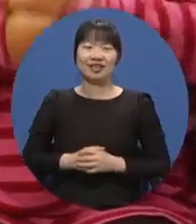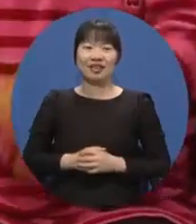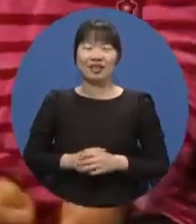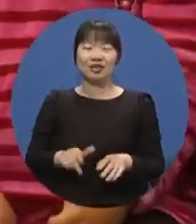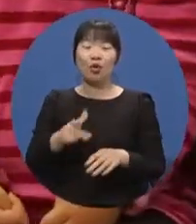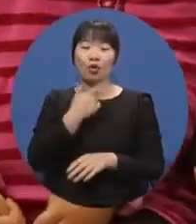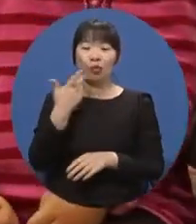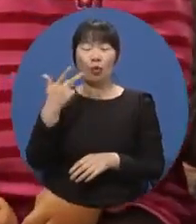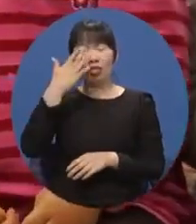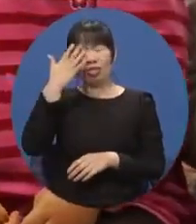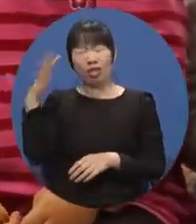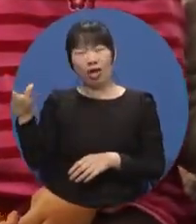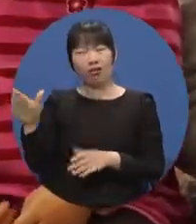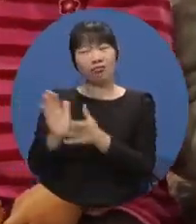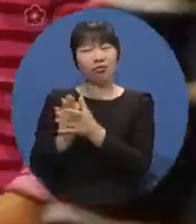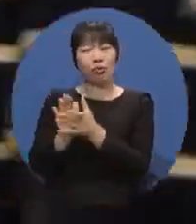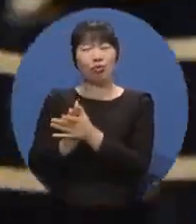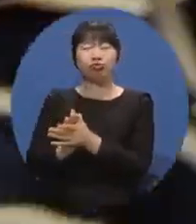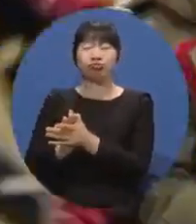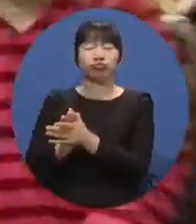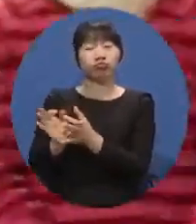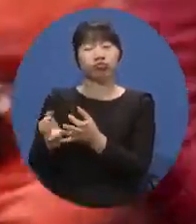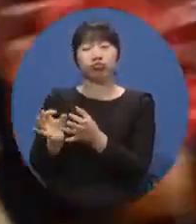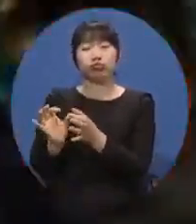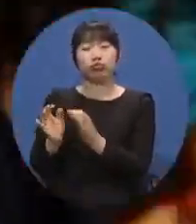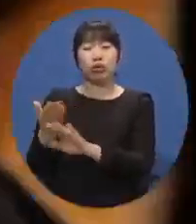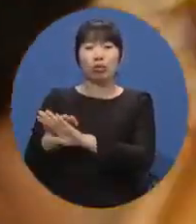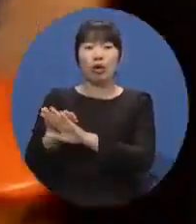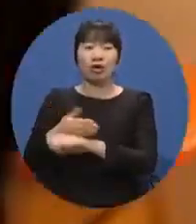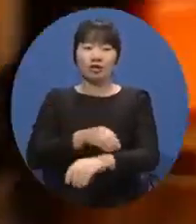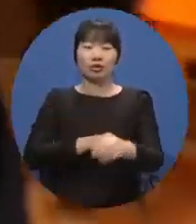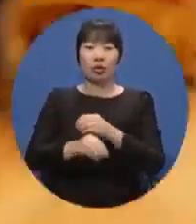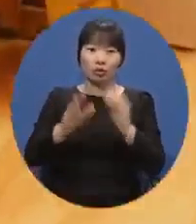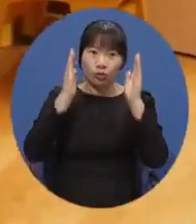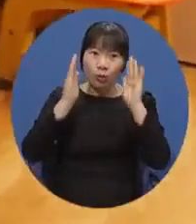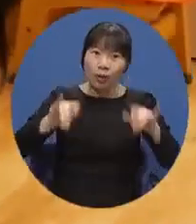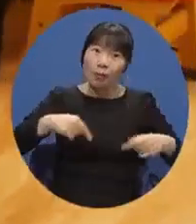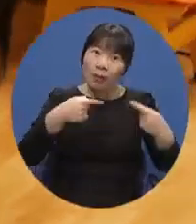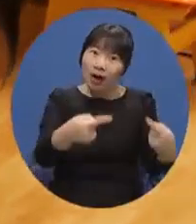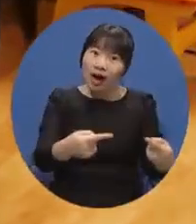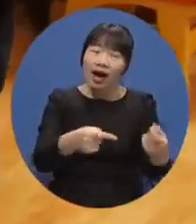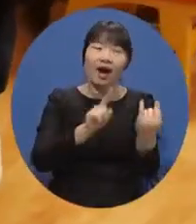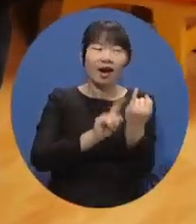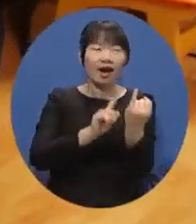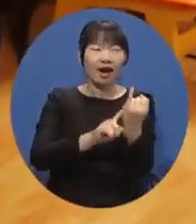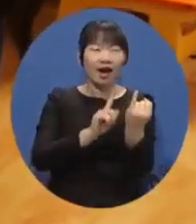아직 영어를 낯설어하는 친구들과 달리 적극적으로 수업에 참가하는 서유리.